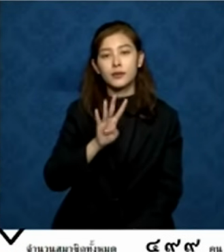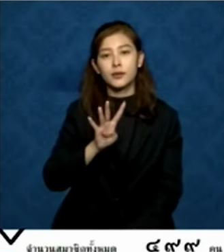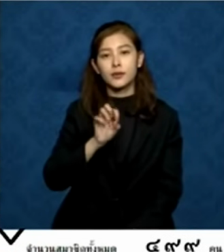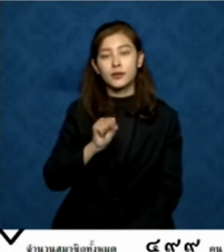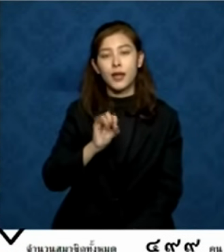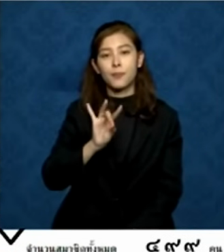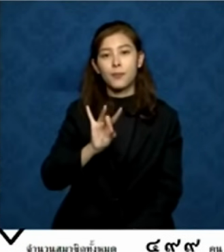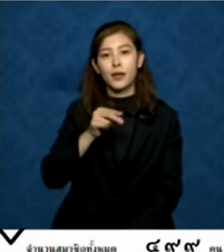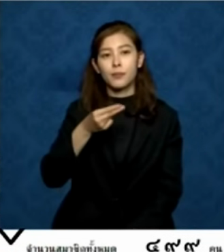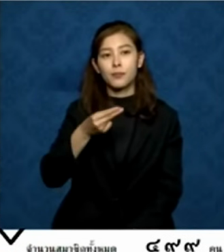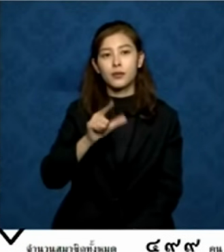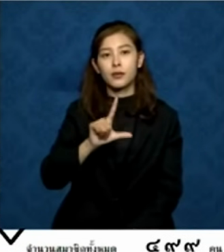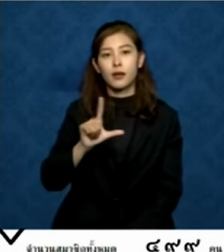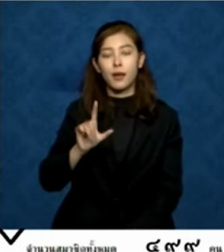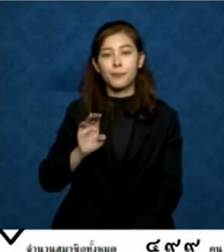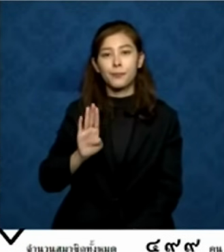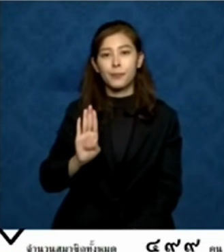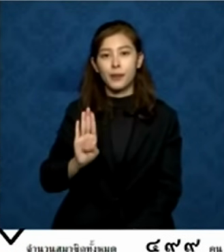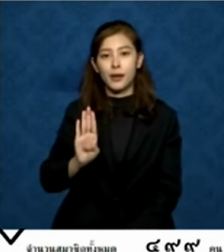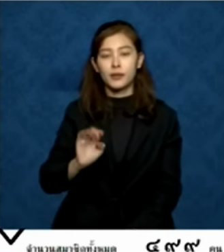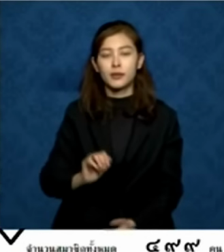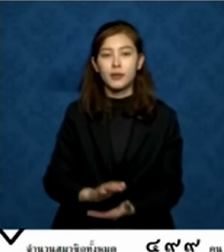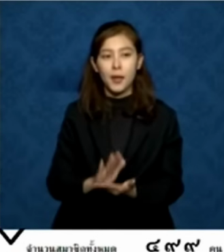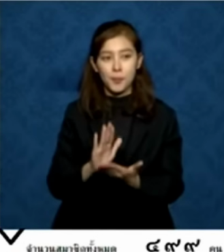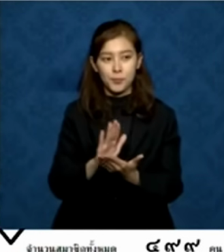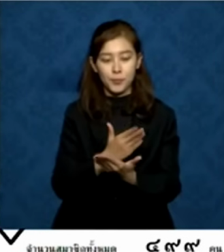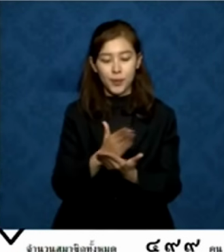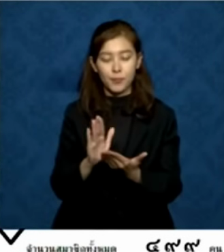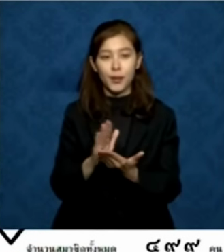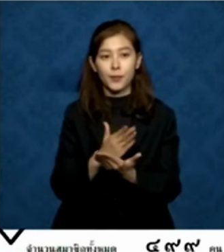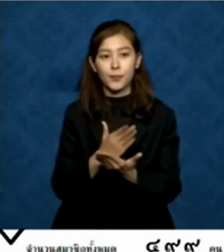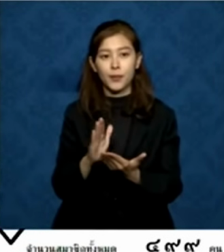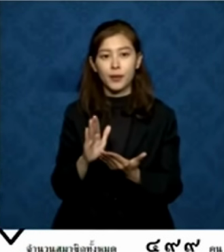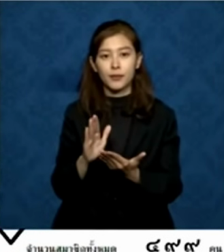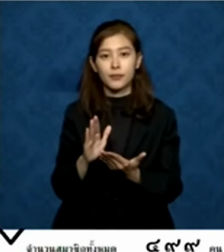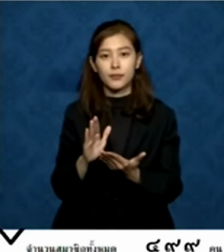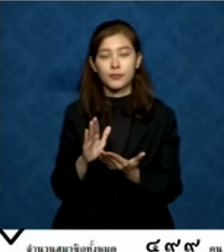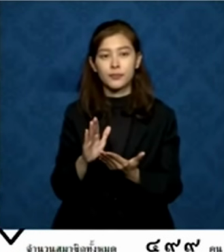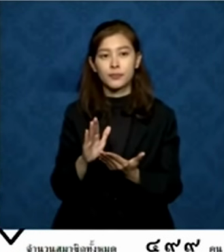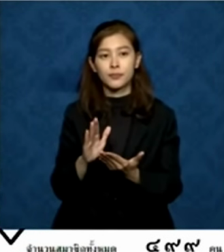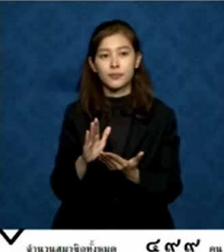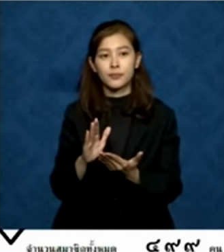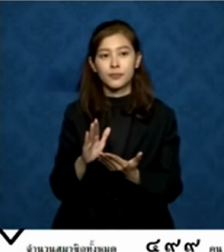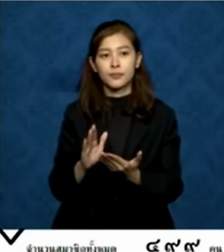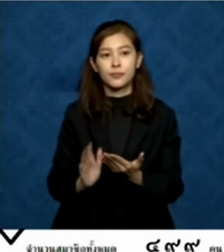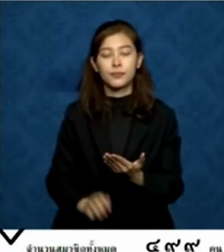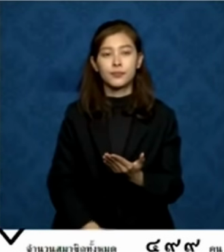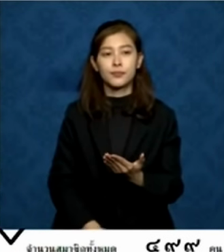3,480,000 ล้านบาทจำแนกเป็นรายจ่ายประจำจำนวน